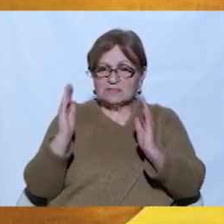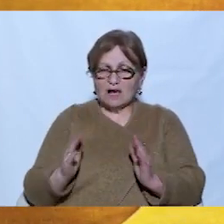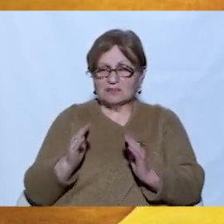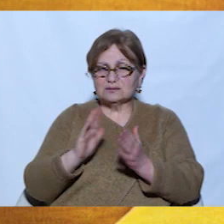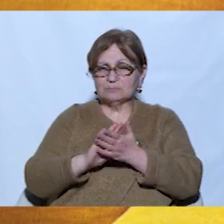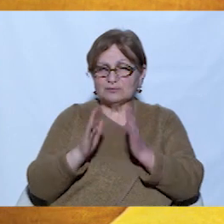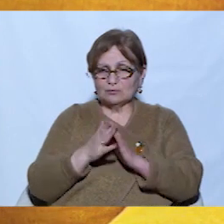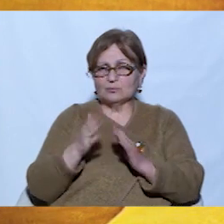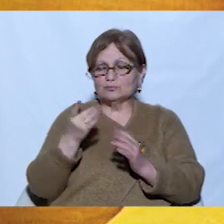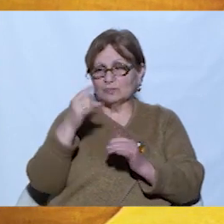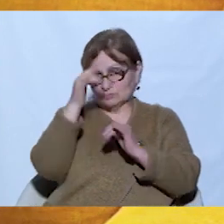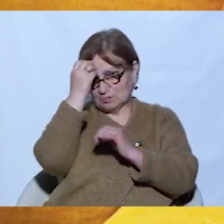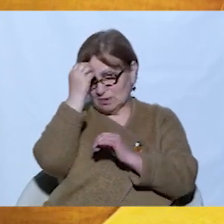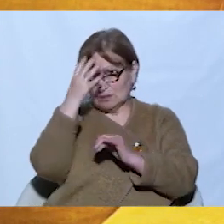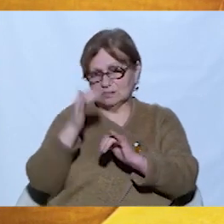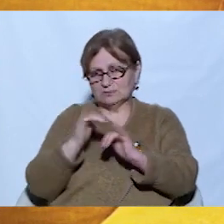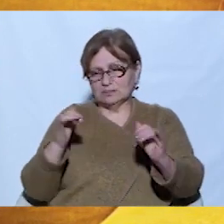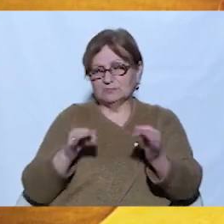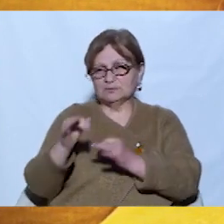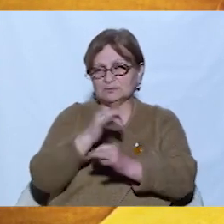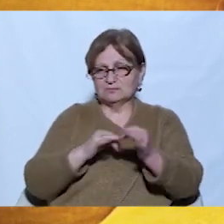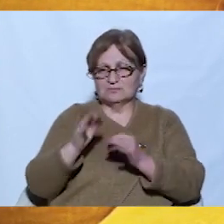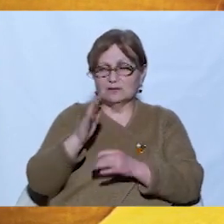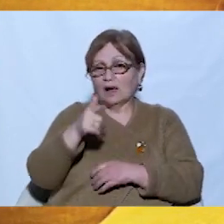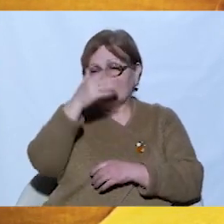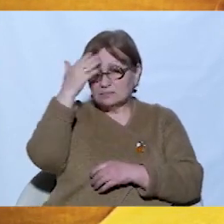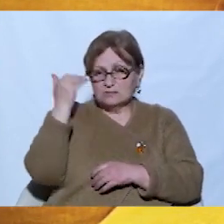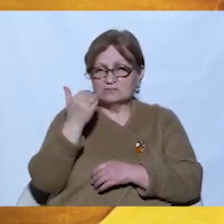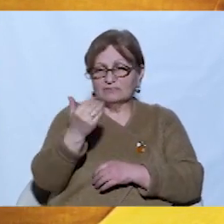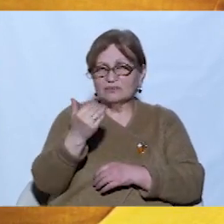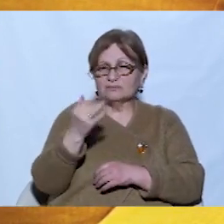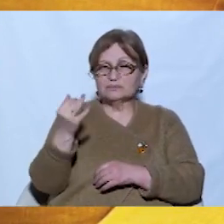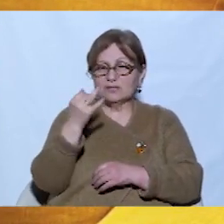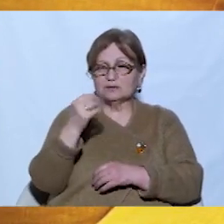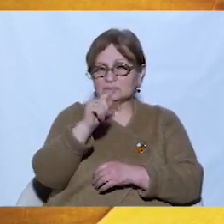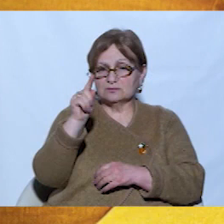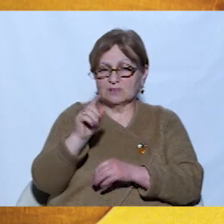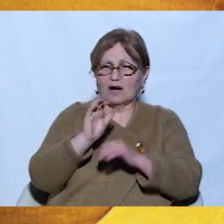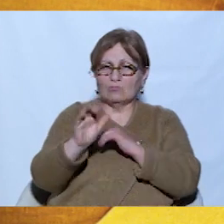საათზე და სახლის პირობებში ბავშვის განათლების დაგეგმვის სტრატეგიებზე ვისაუბრებთ. გარდა ამისა, არ